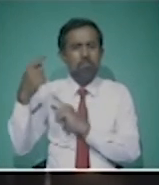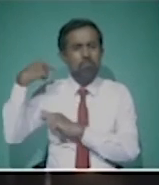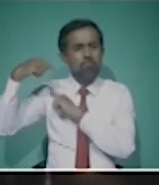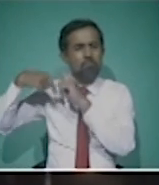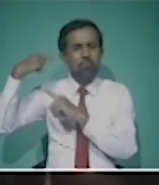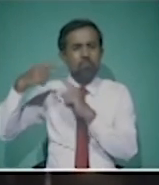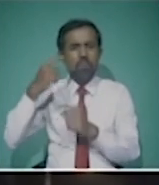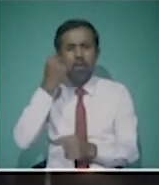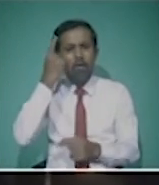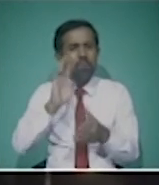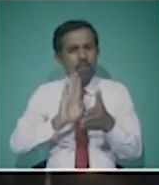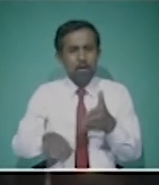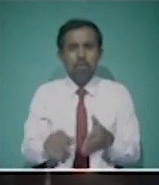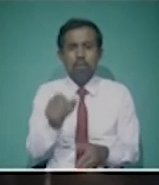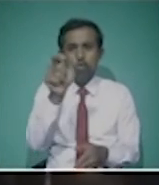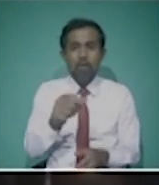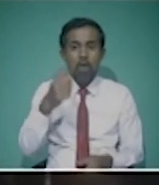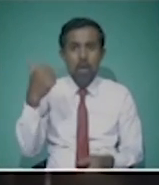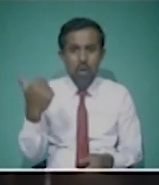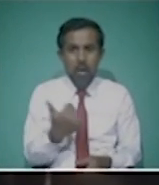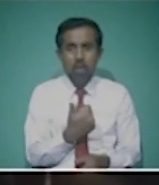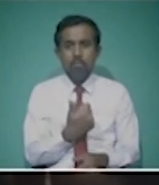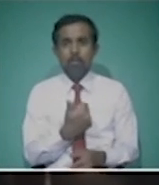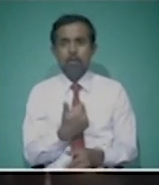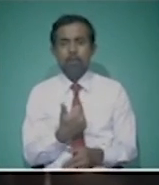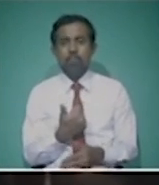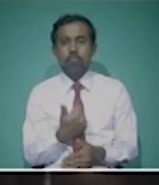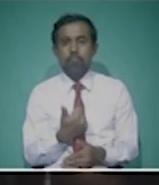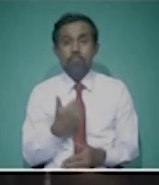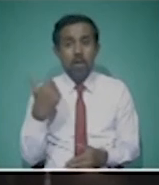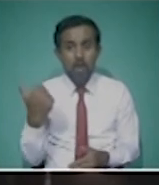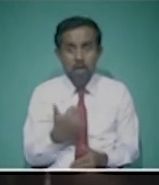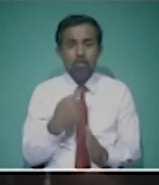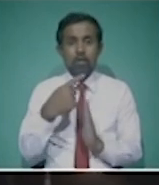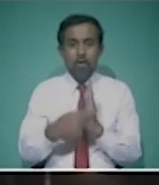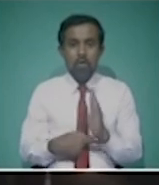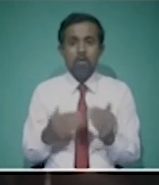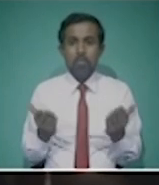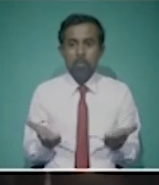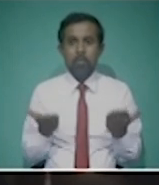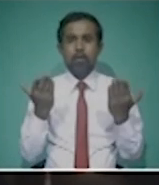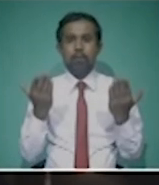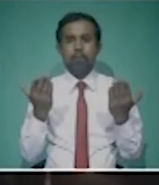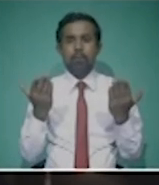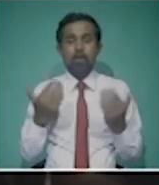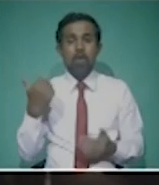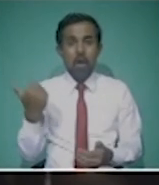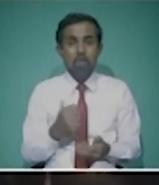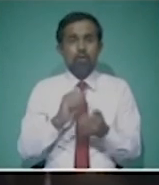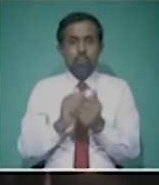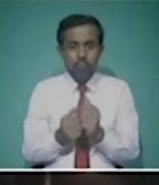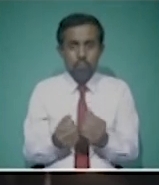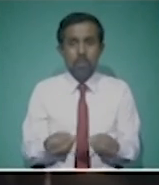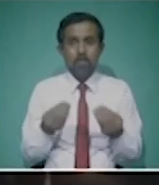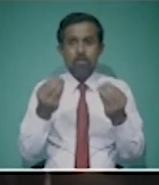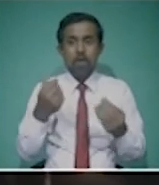சிந்தனைகளை உருவாக்குங்கள், அந்த புதிய நாட்டை கட்டி எழுப்புவதற்கான புதிய ஒரு அரசியல் ஜாப்பை கொண்டு வாருங்கள், அதற்கூட ஒரு அரசியல்